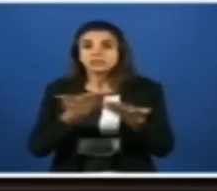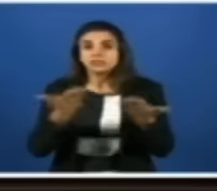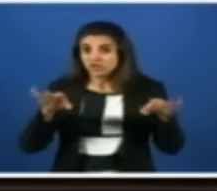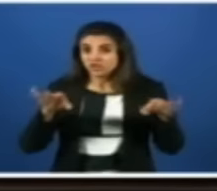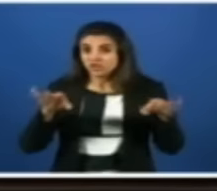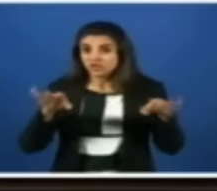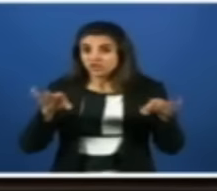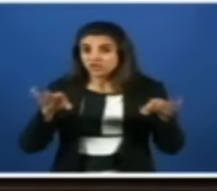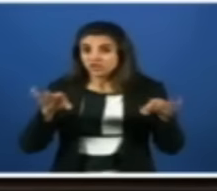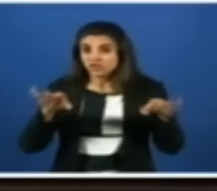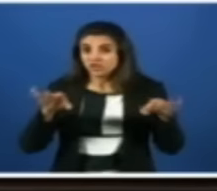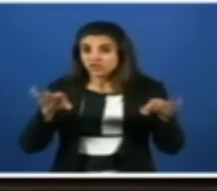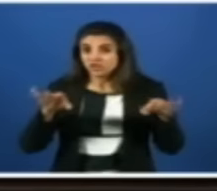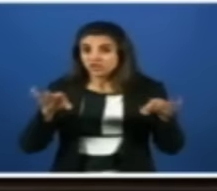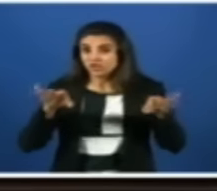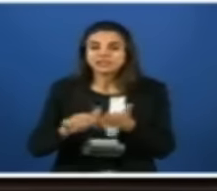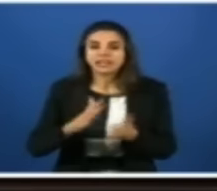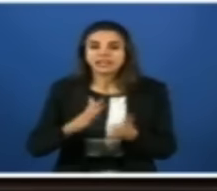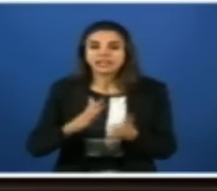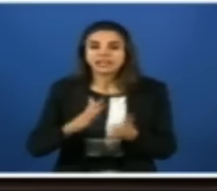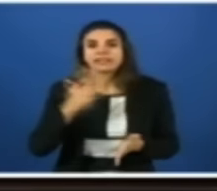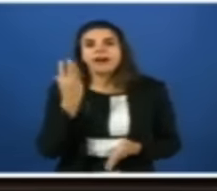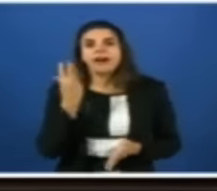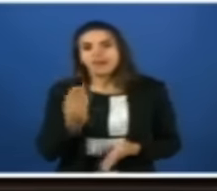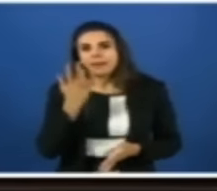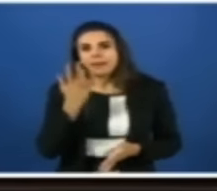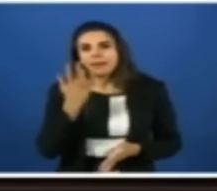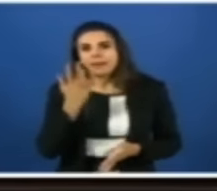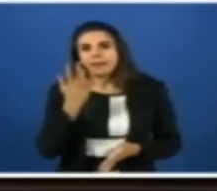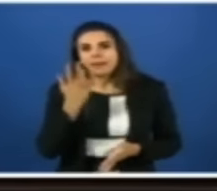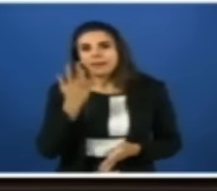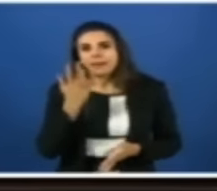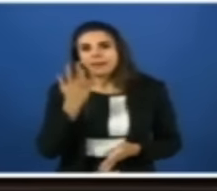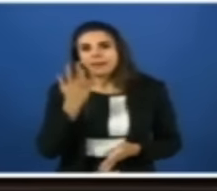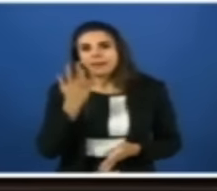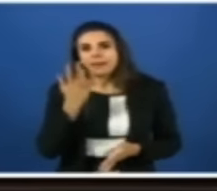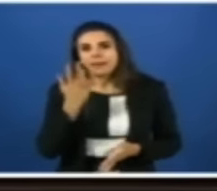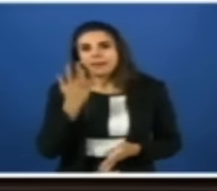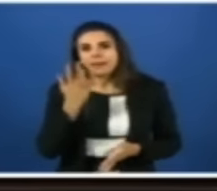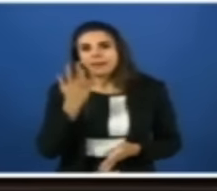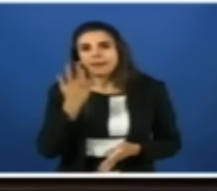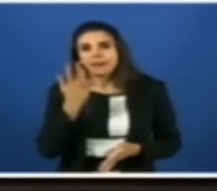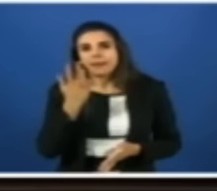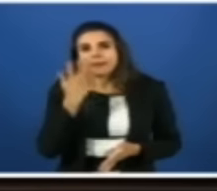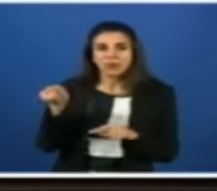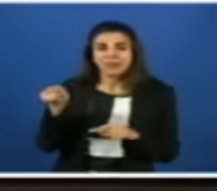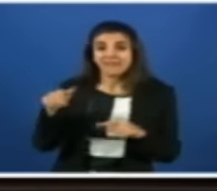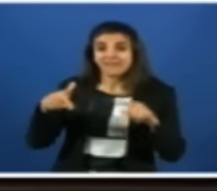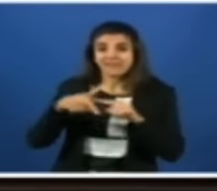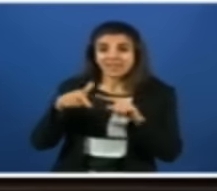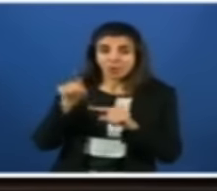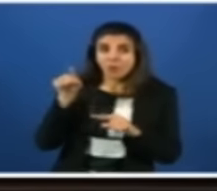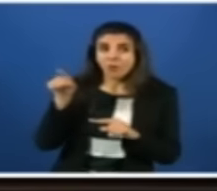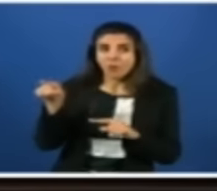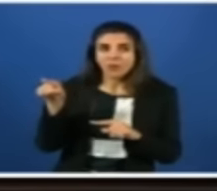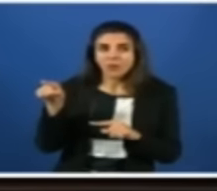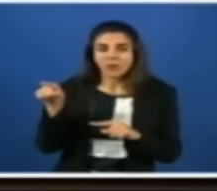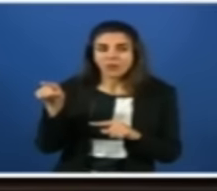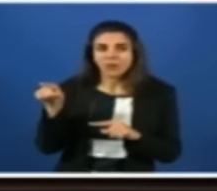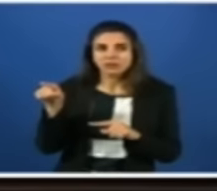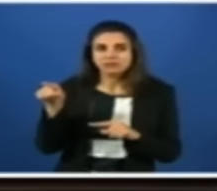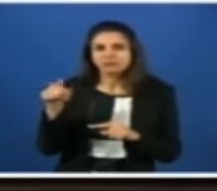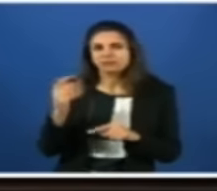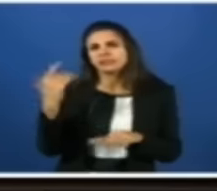şimdi her şey daha iyi belli oluyor. Bu FETÖ'cüler var ya, bu FETÖ'cüler